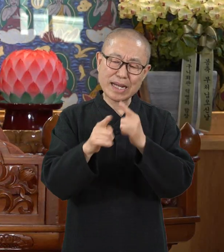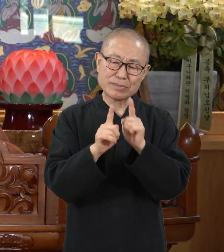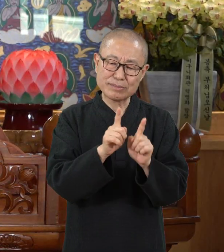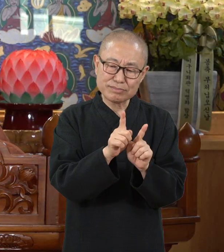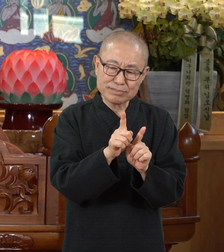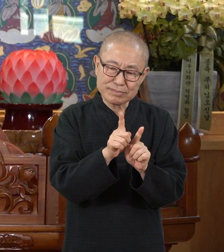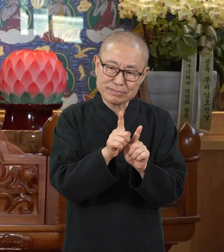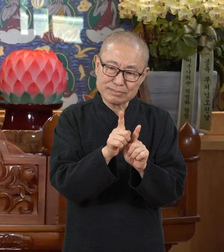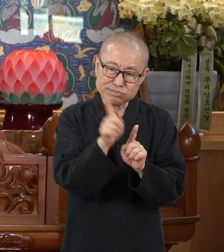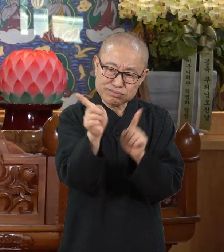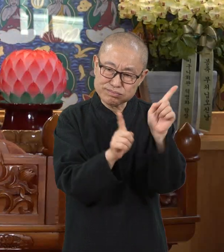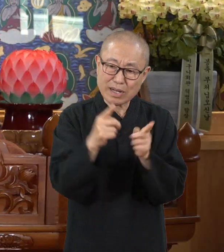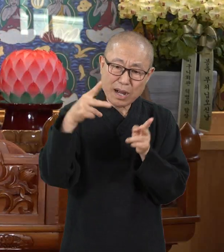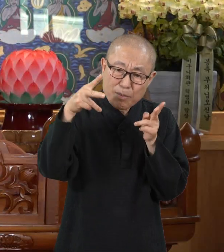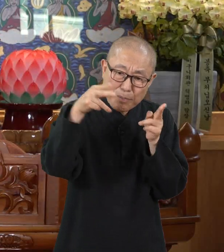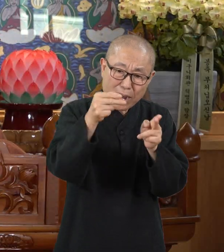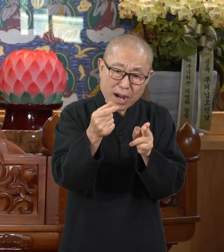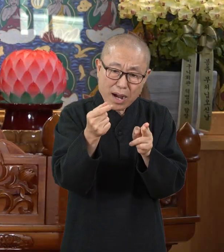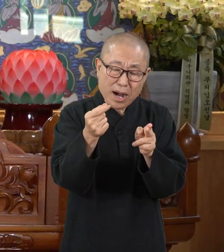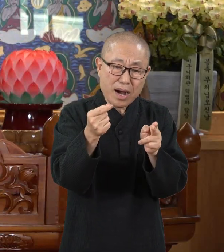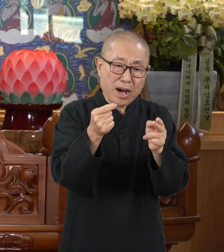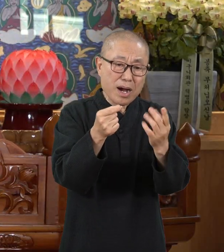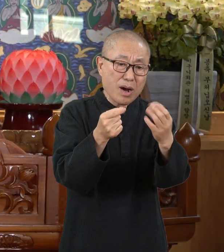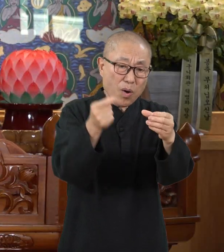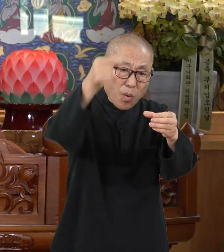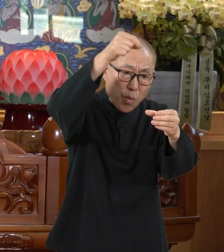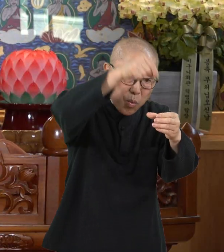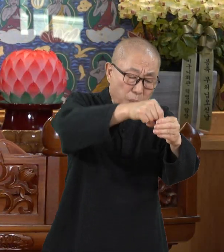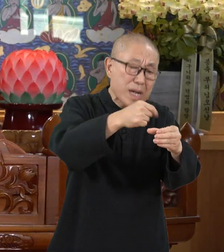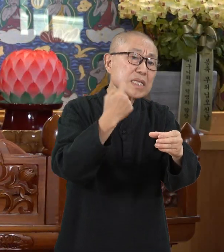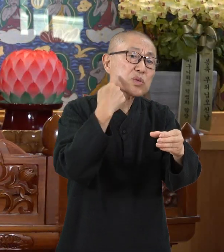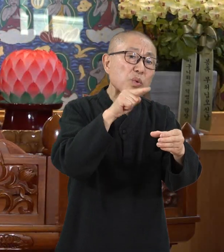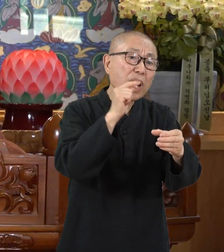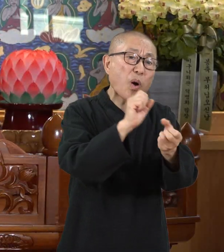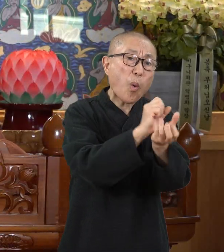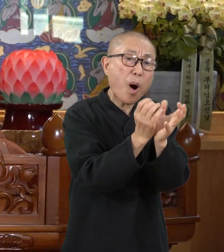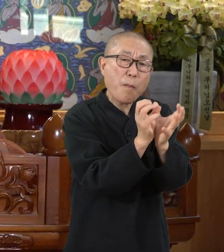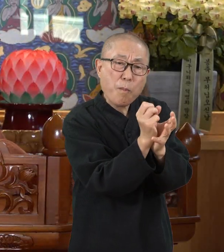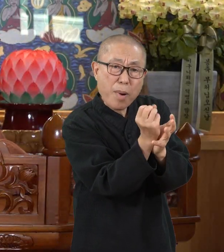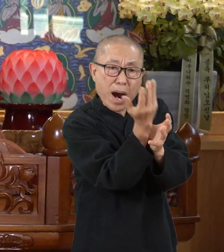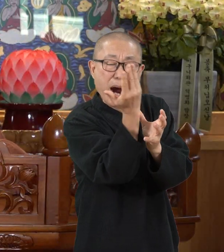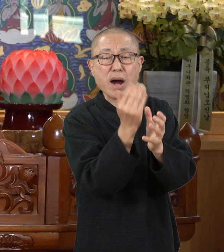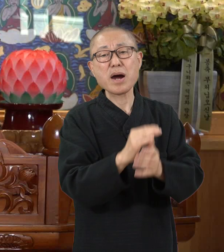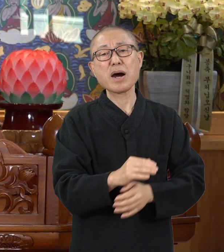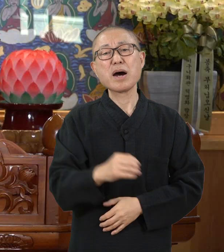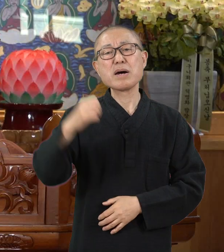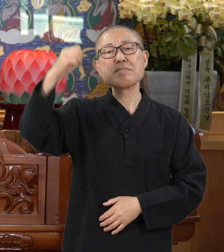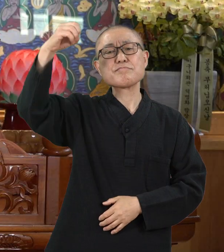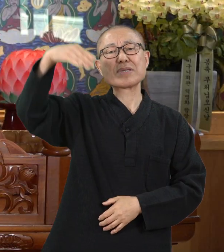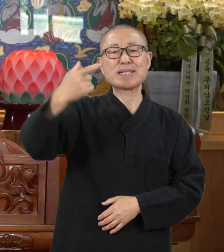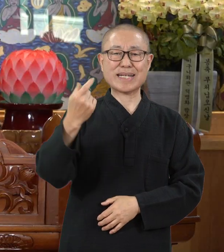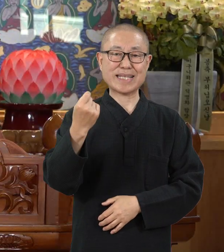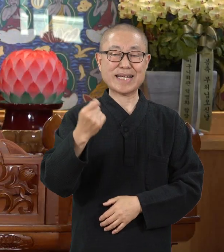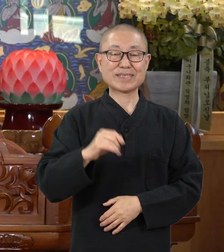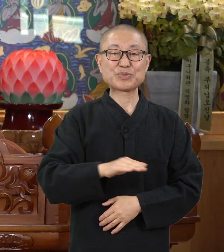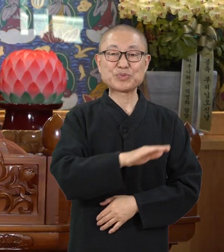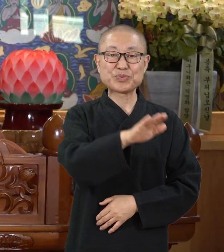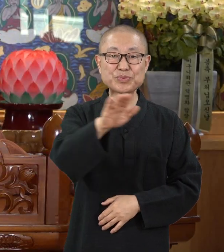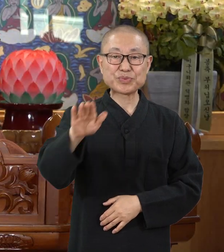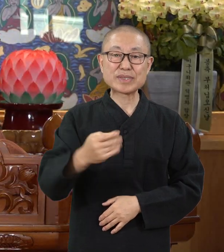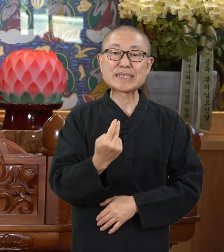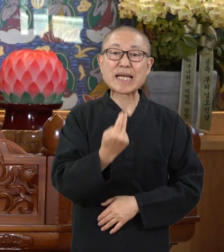산수유에 방에 갖다 꽂아 놓으니까 노란 꽃이 피더라. 이건 만고광명이다. 우리는